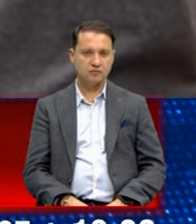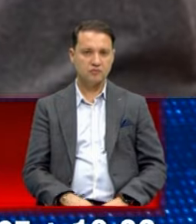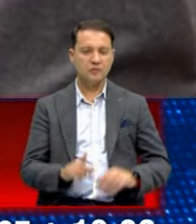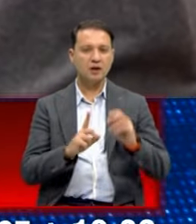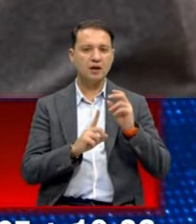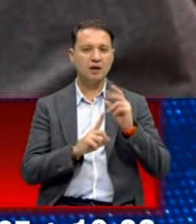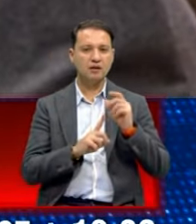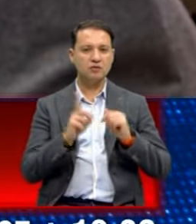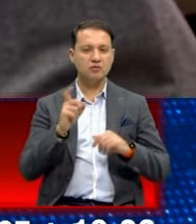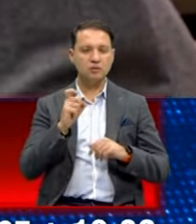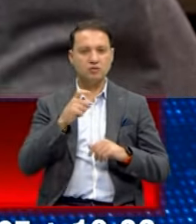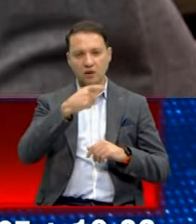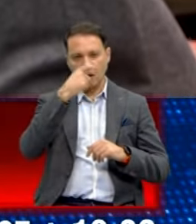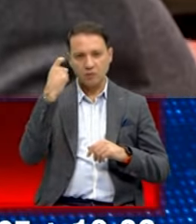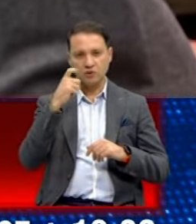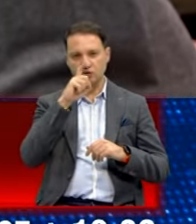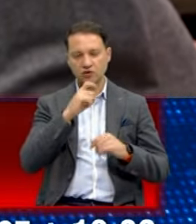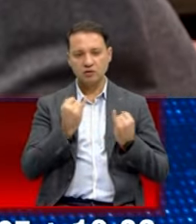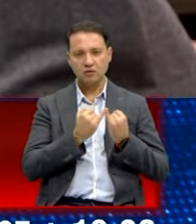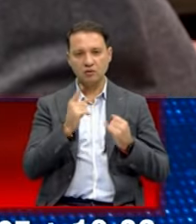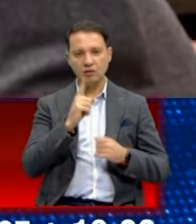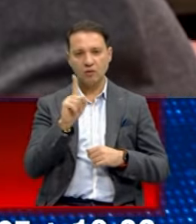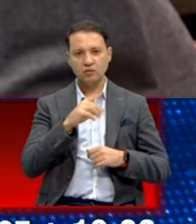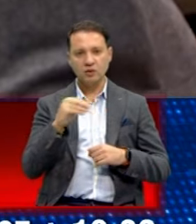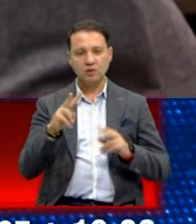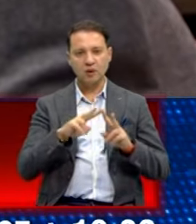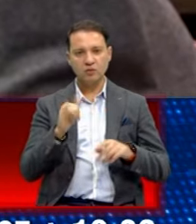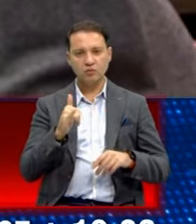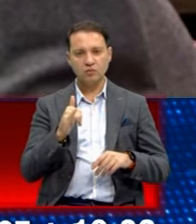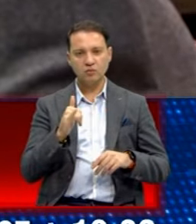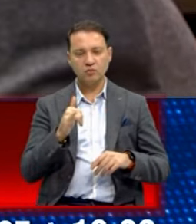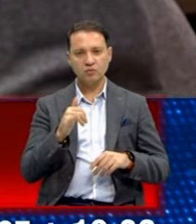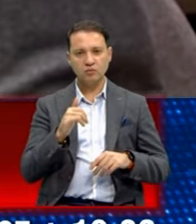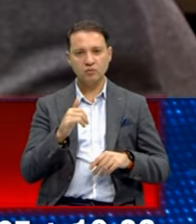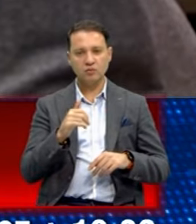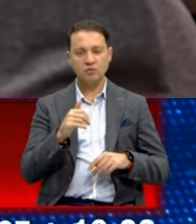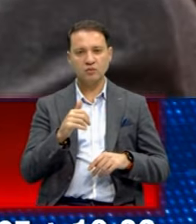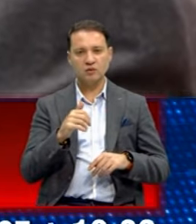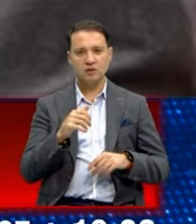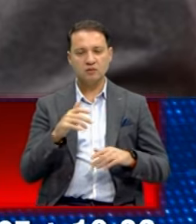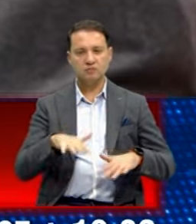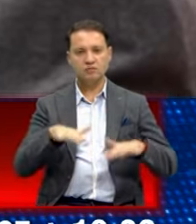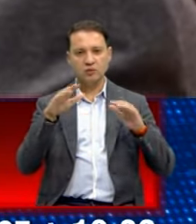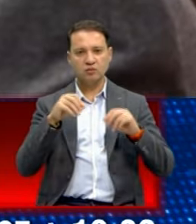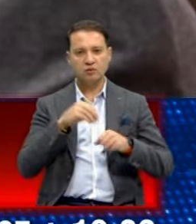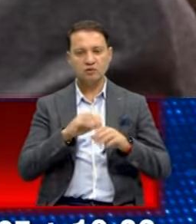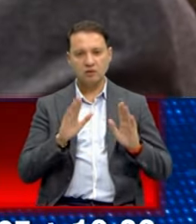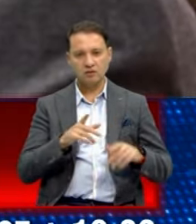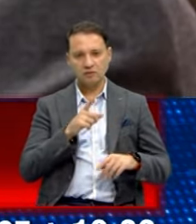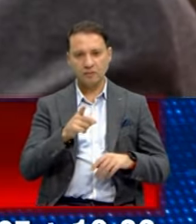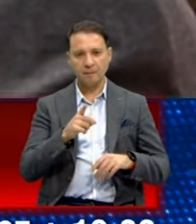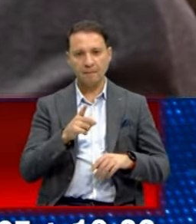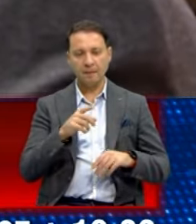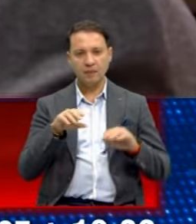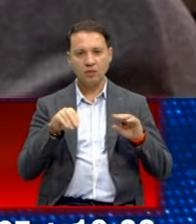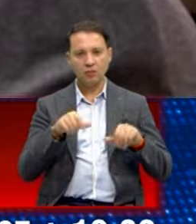İliç'te 9 emekçi kardeşimiz 10 milyon metreküp liçli yığının altında kaldı. Bu